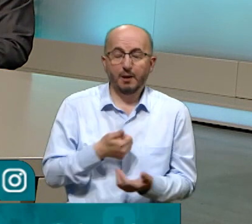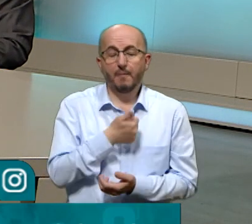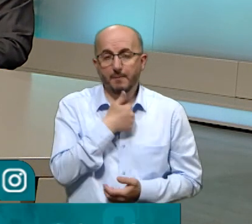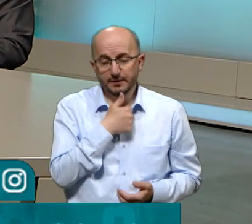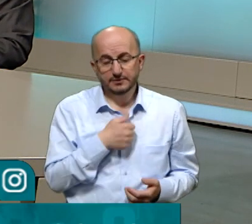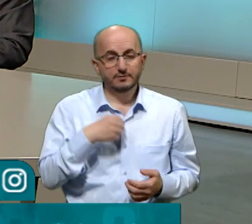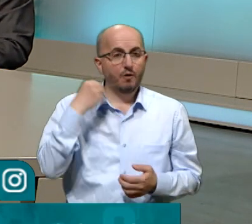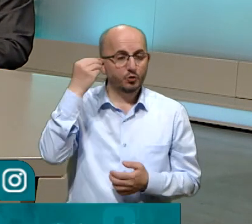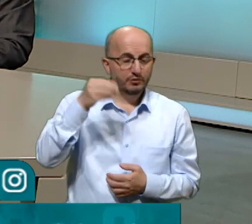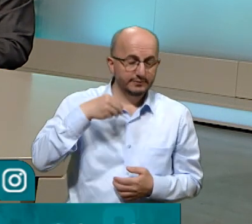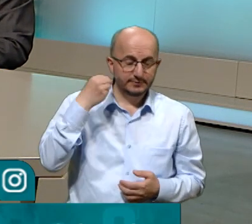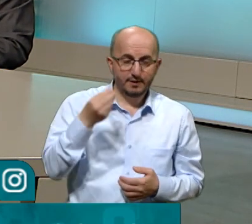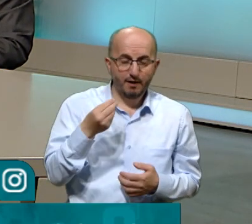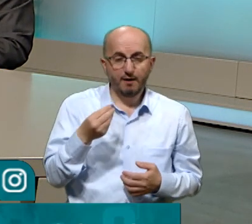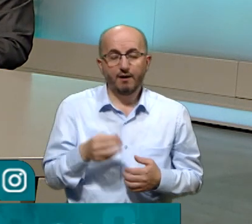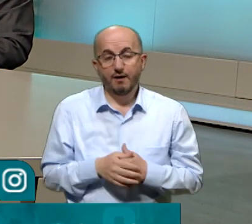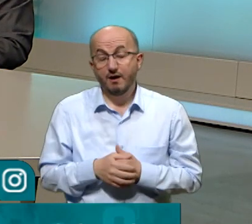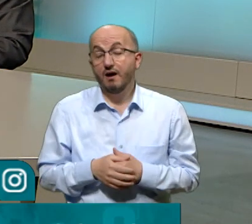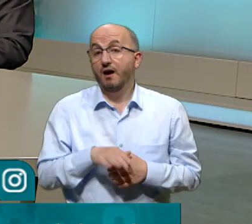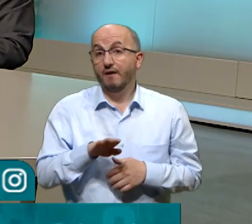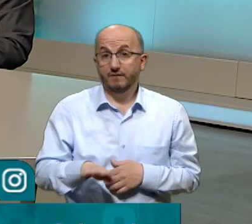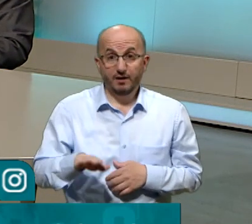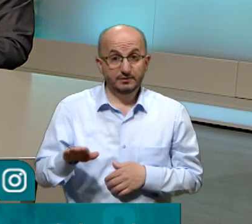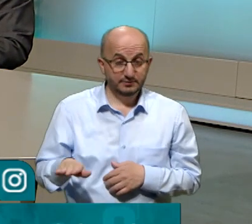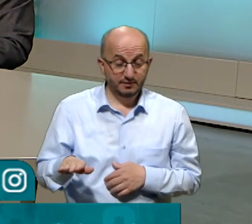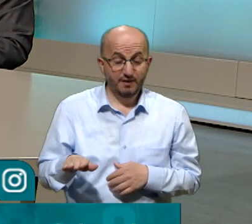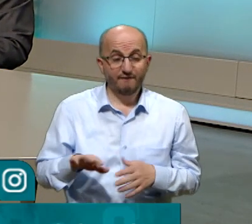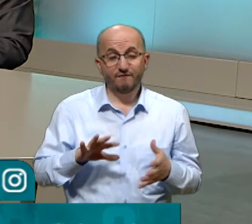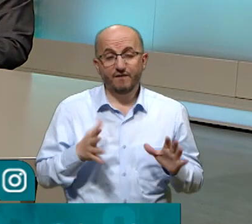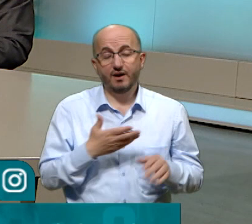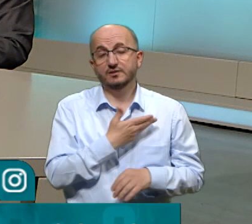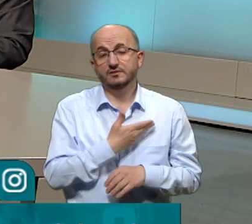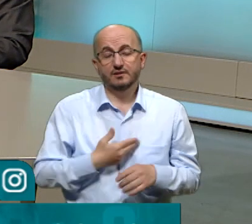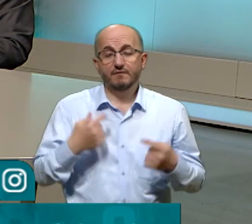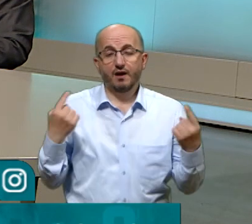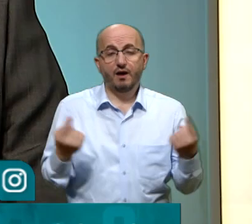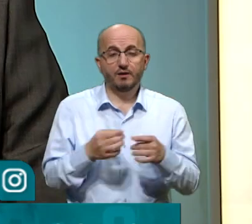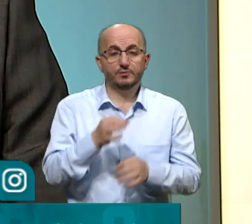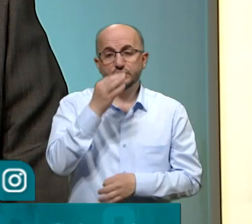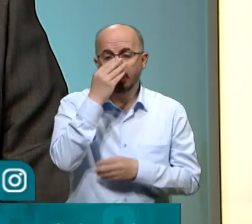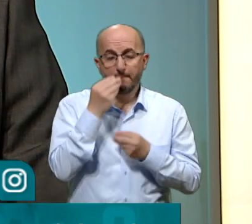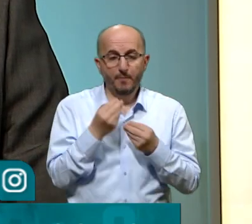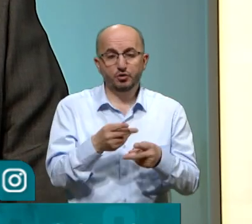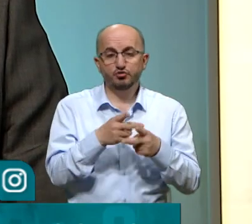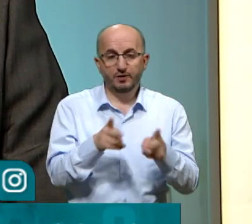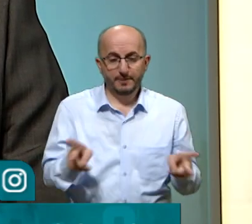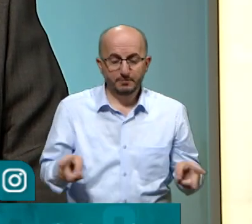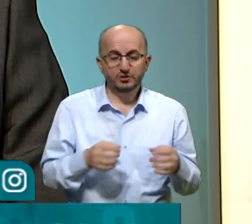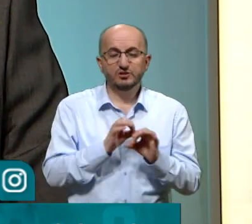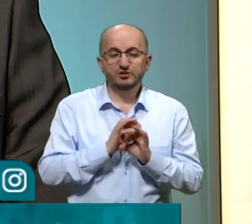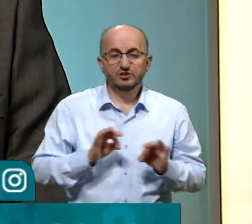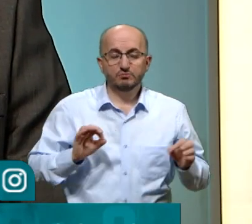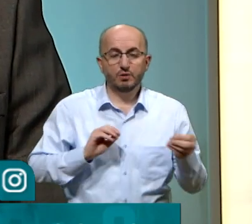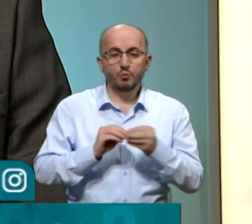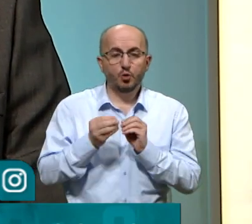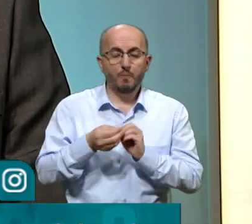hocasına Efendim evladına veya sevdiği herhangi bir kişiye bağışlayabilir bunda hiçbir sakınca